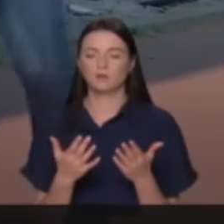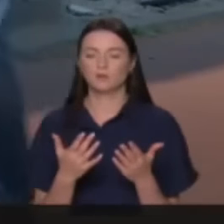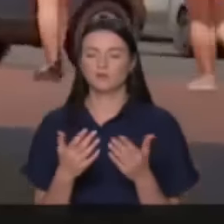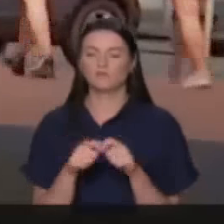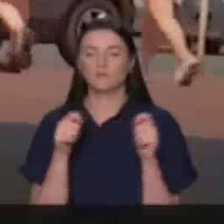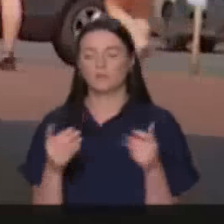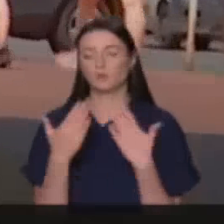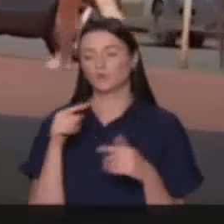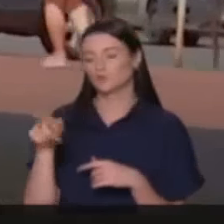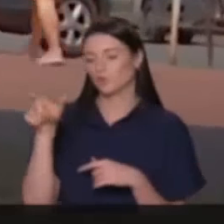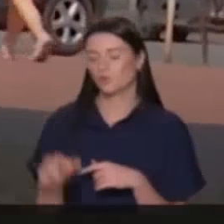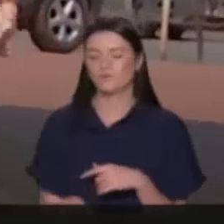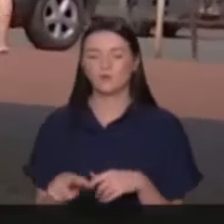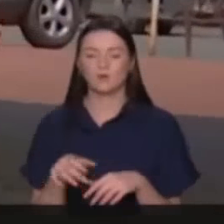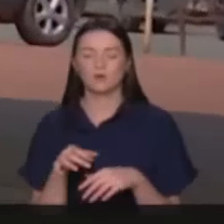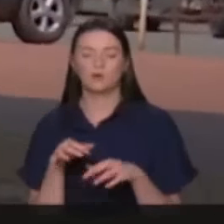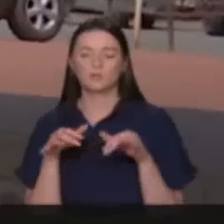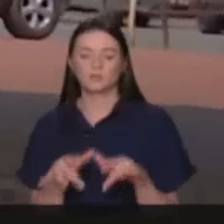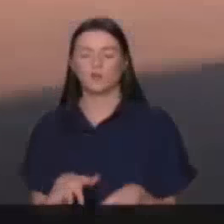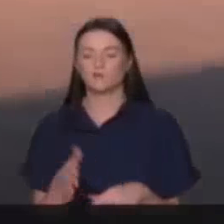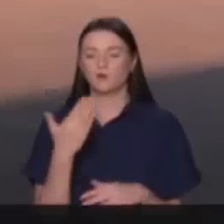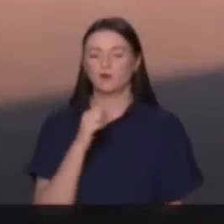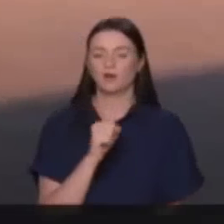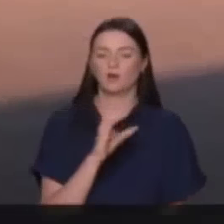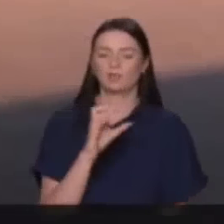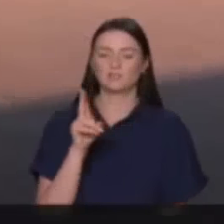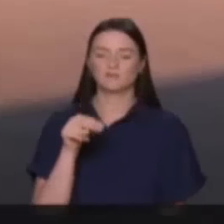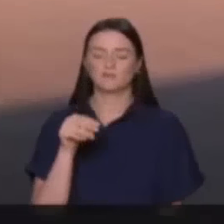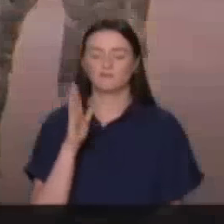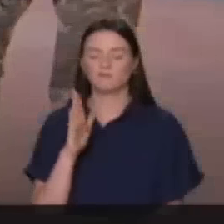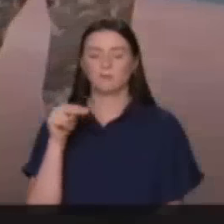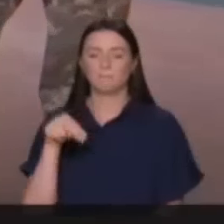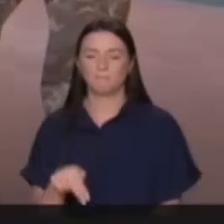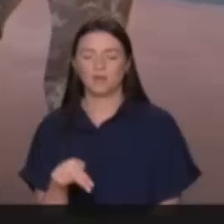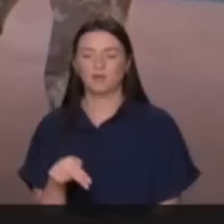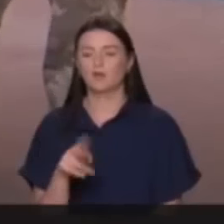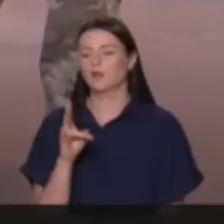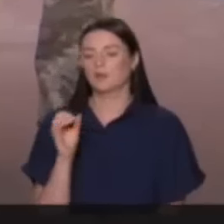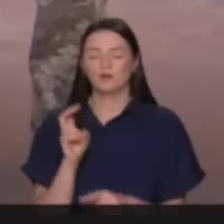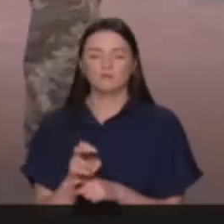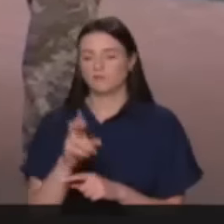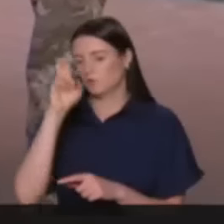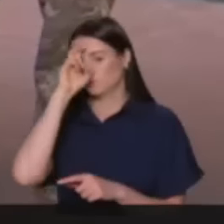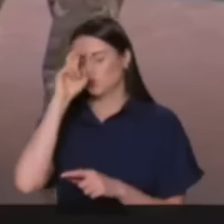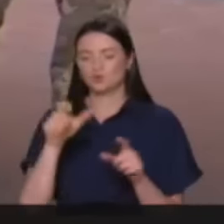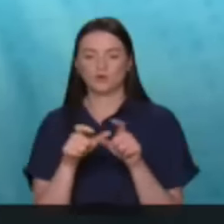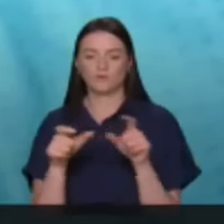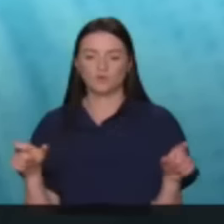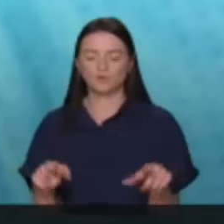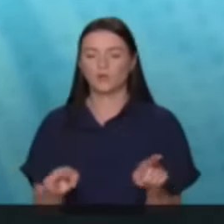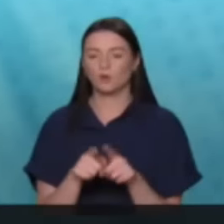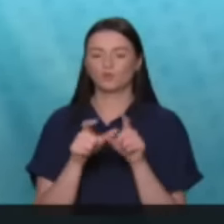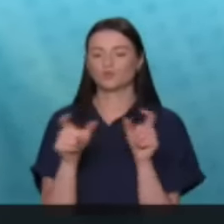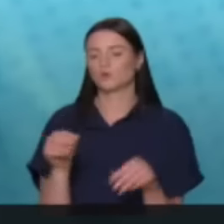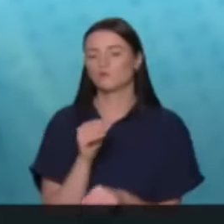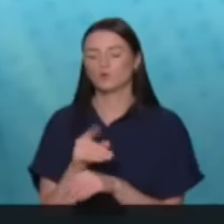нього провадження через АСВП, не відвідуючи державні установи. Також у відомстві додали,